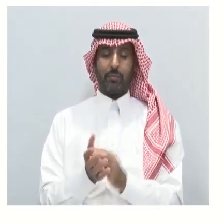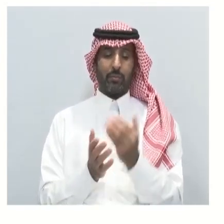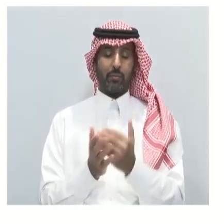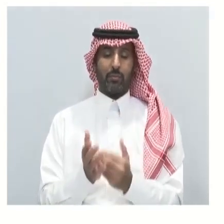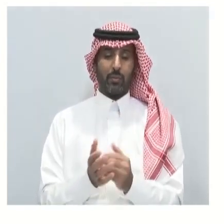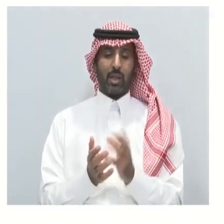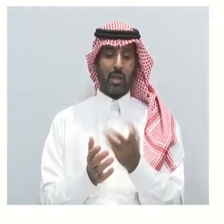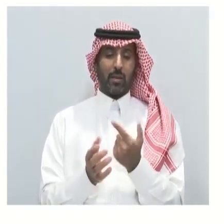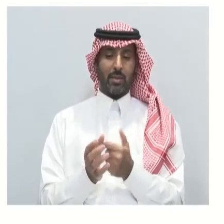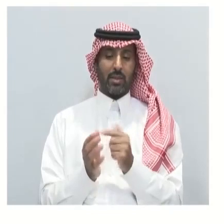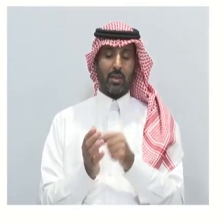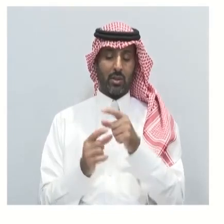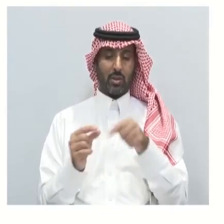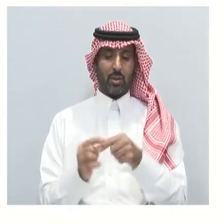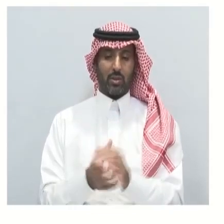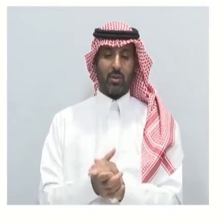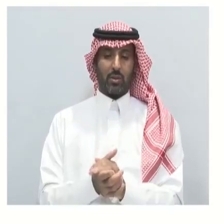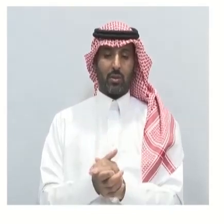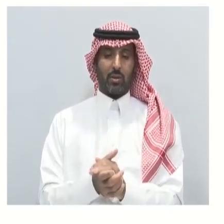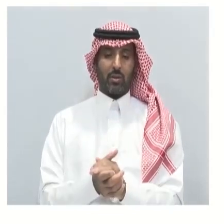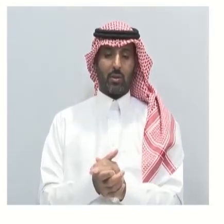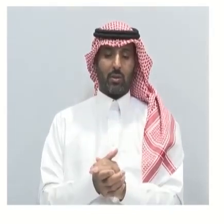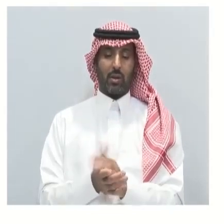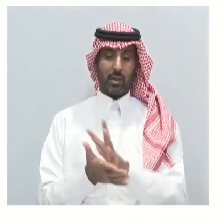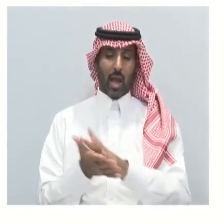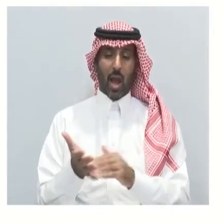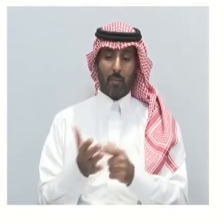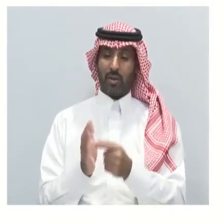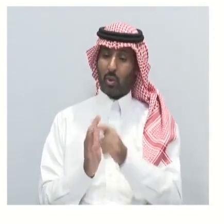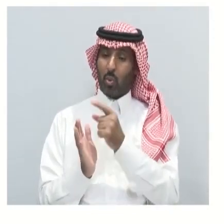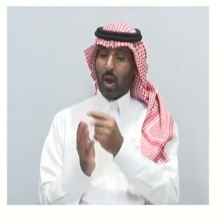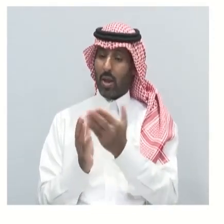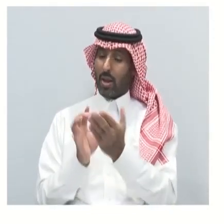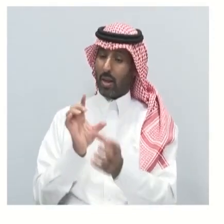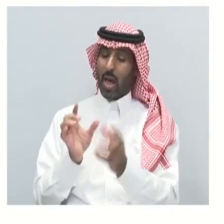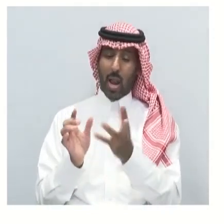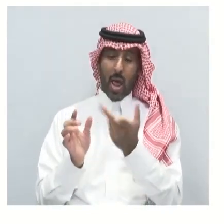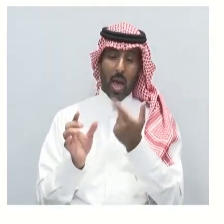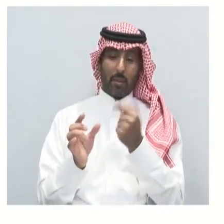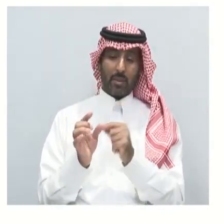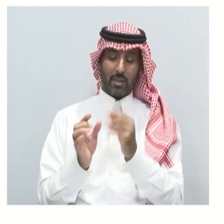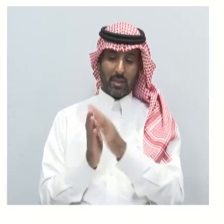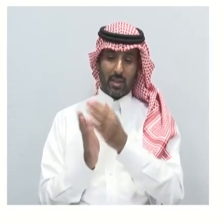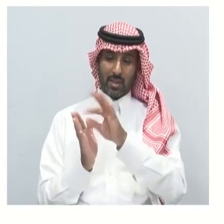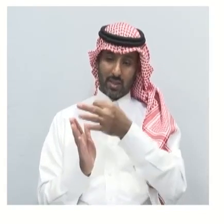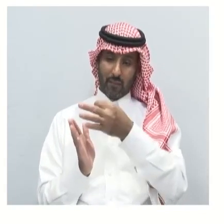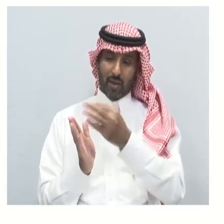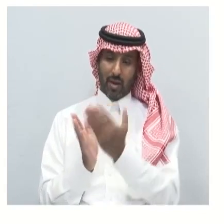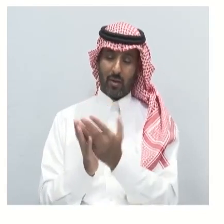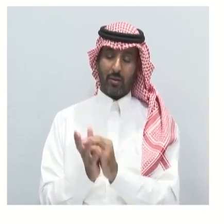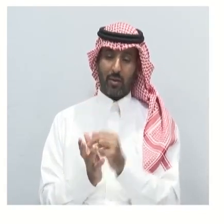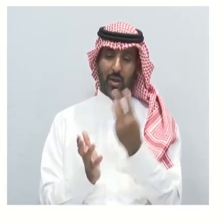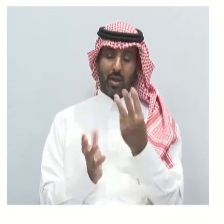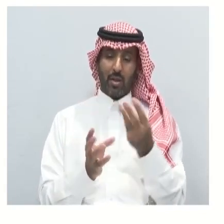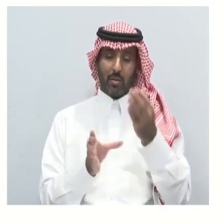اخرى للاشكال التي وردت فيه طبعا تتكون قائمه من العنوان يقابله رقم الصفحه او الصفحات ثالثا